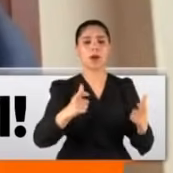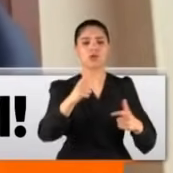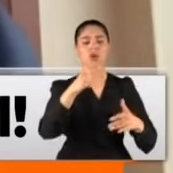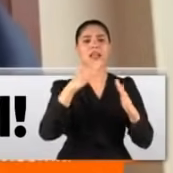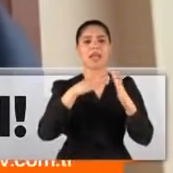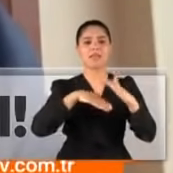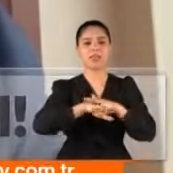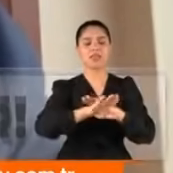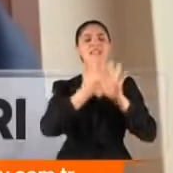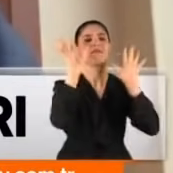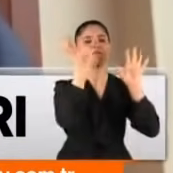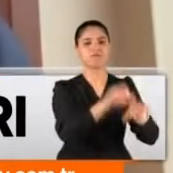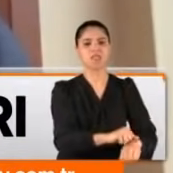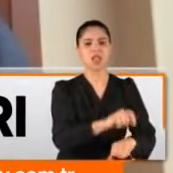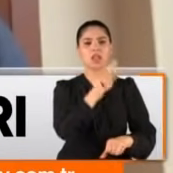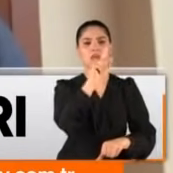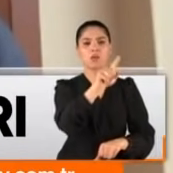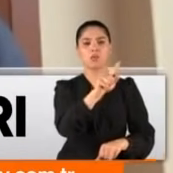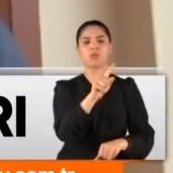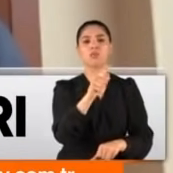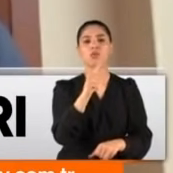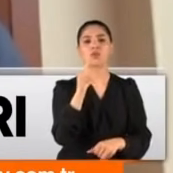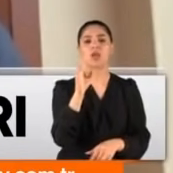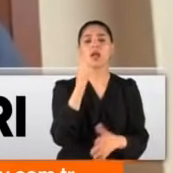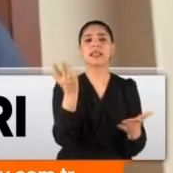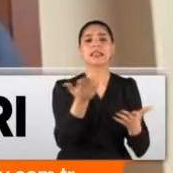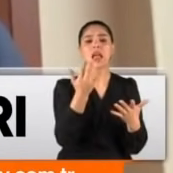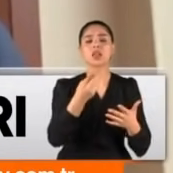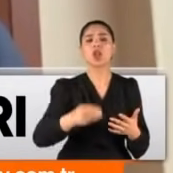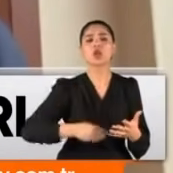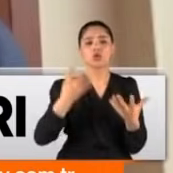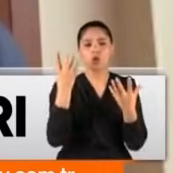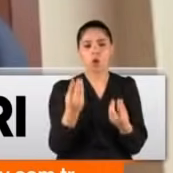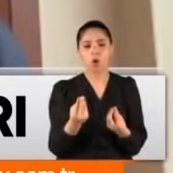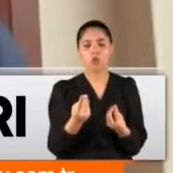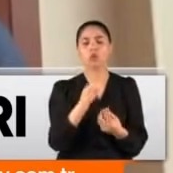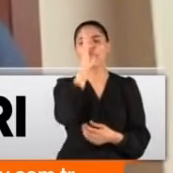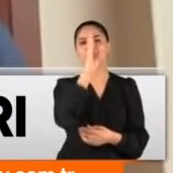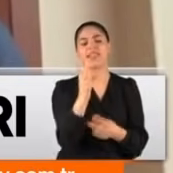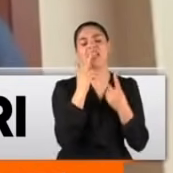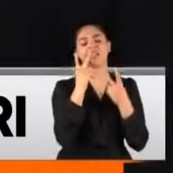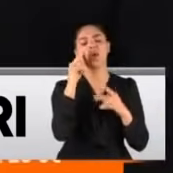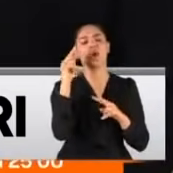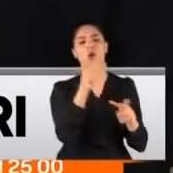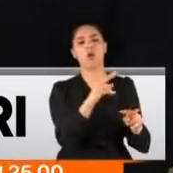altında saklanırken yakalanıyor. Bu da şahsın zaten nasıl bir suçluluk psikolojisi içinde olduğunu net bir biçimde